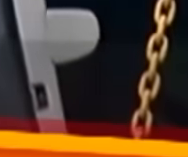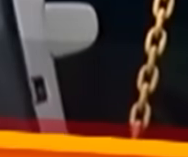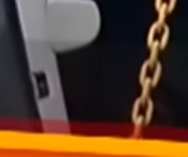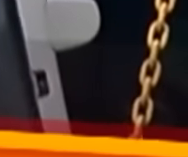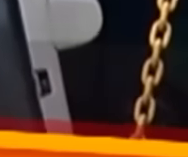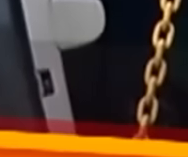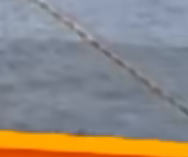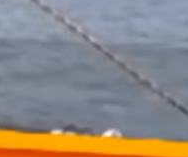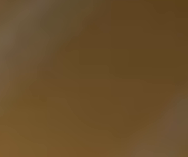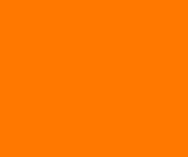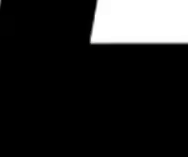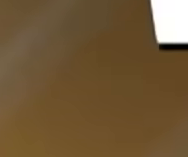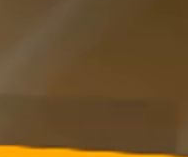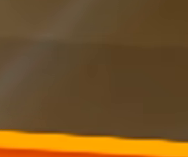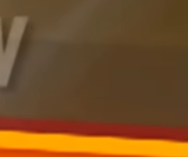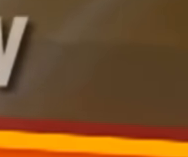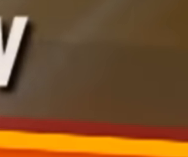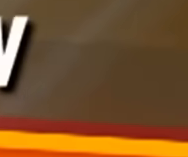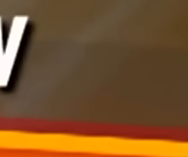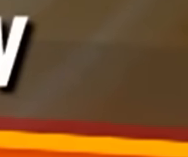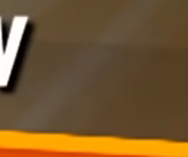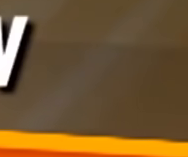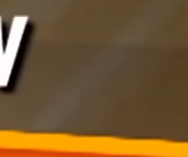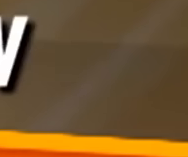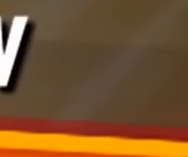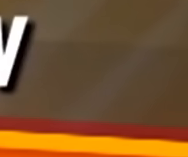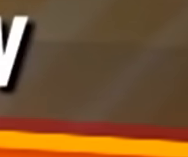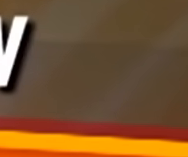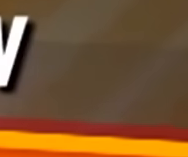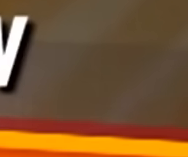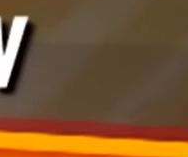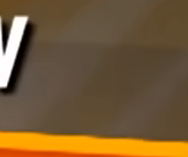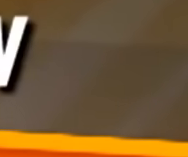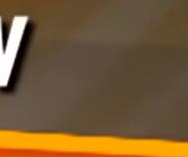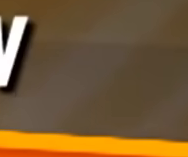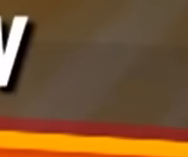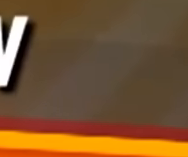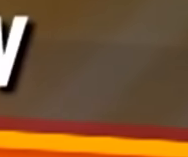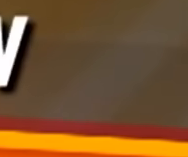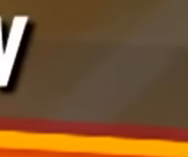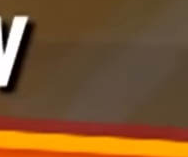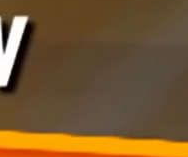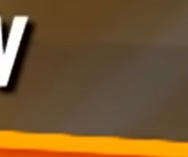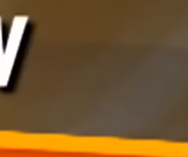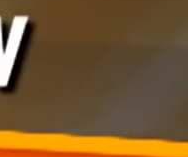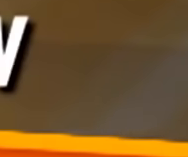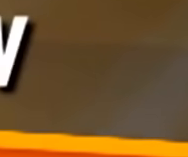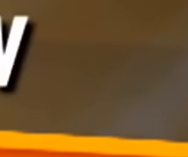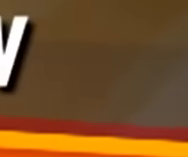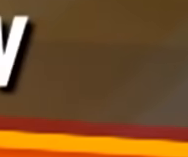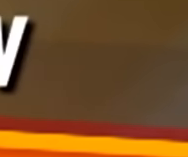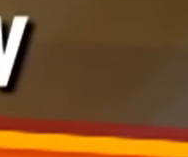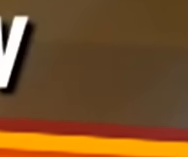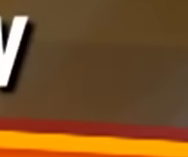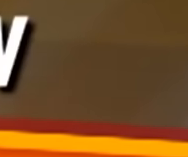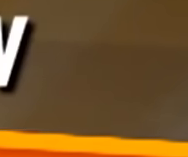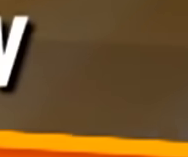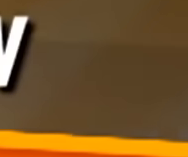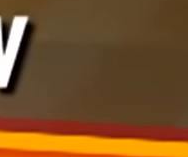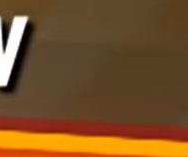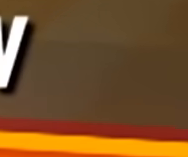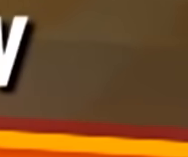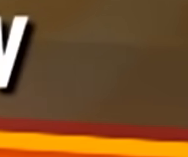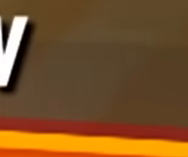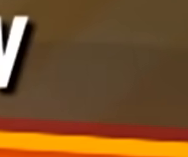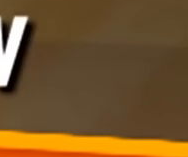sa Palawan. Mga kawatan na nanlimas ng higit 100 smartphone sa Laguna, posibleng customer